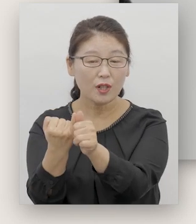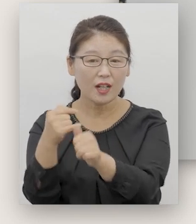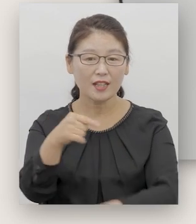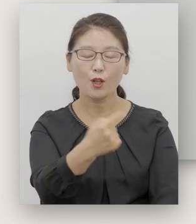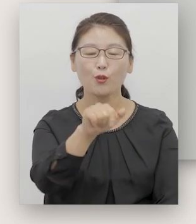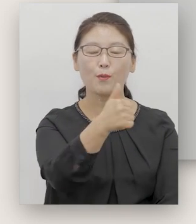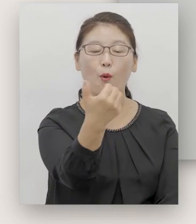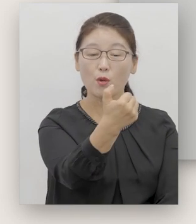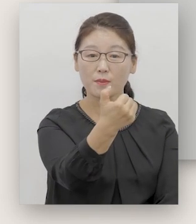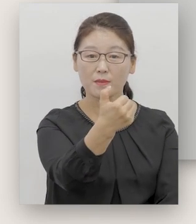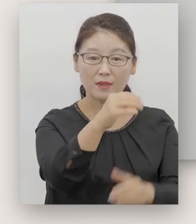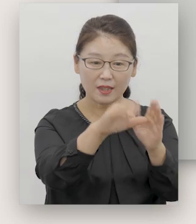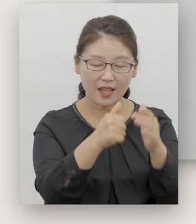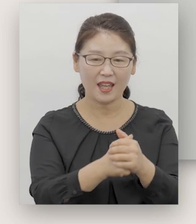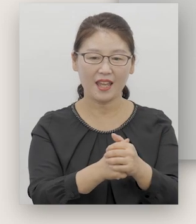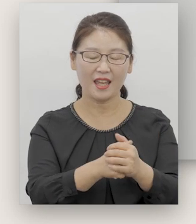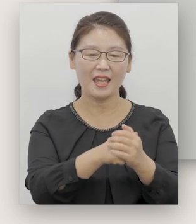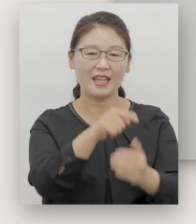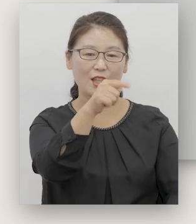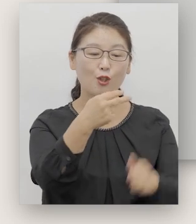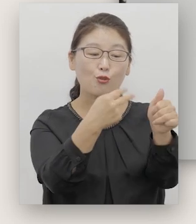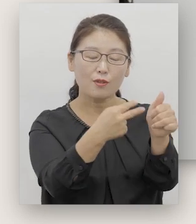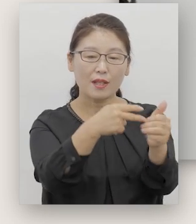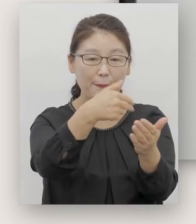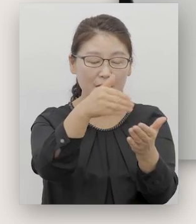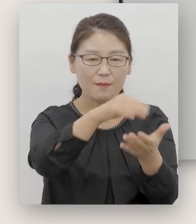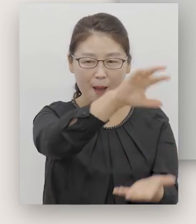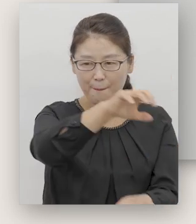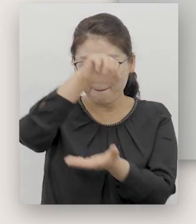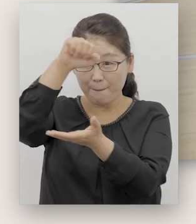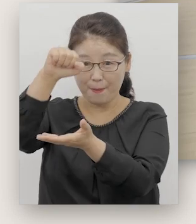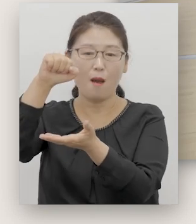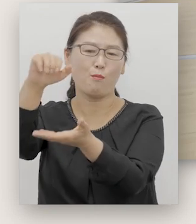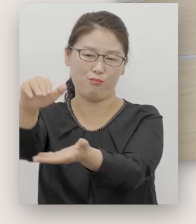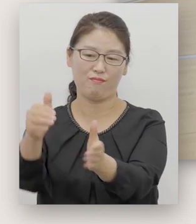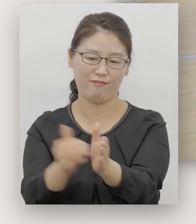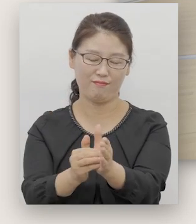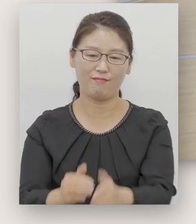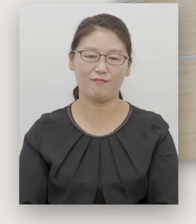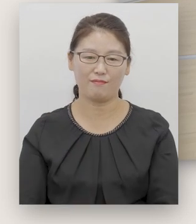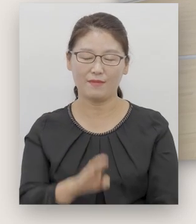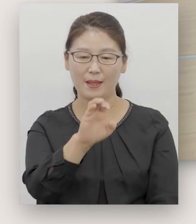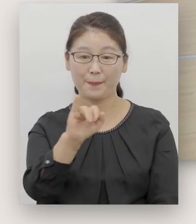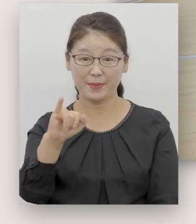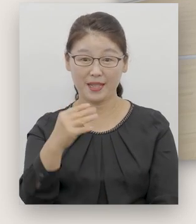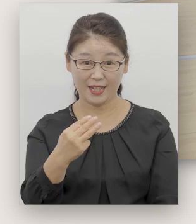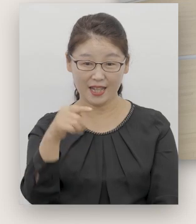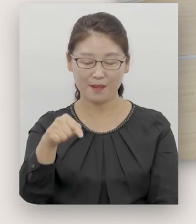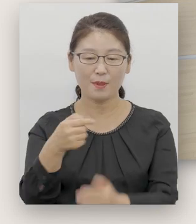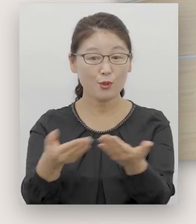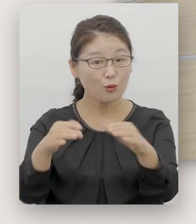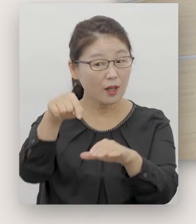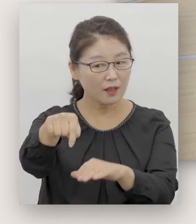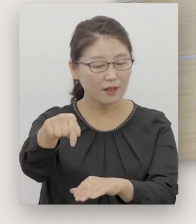필라델피아 미술관에 대량의 작업을 기증하면서 이제 그렇게 할수 있었는데요. 필라델피아 미술관에서 약